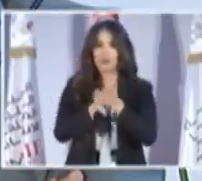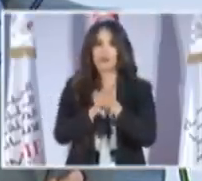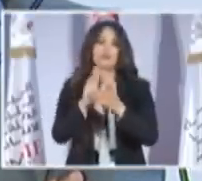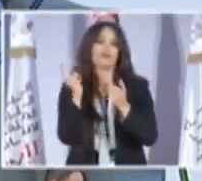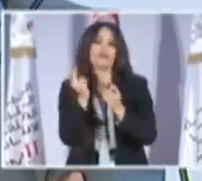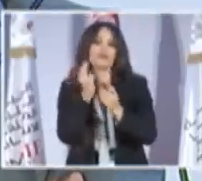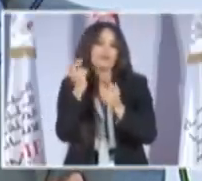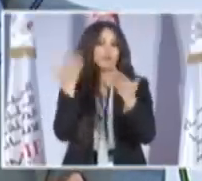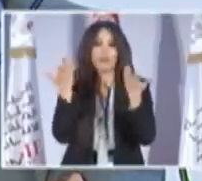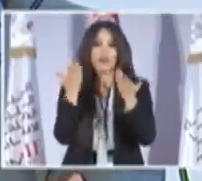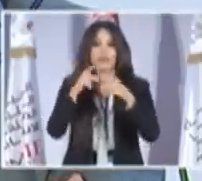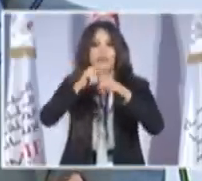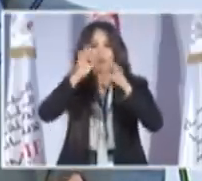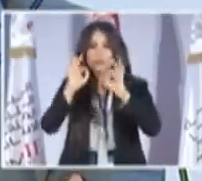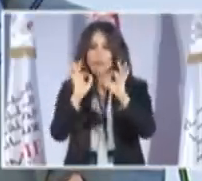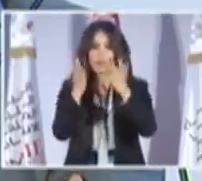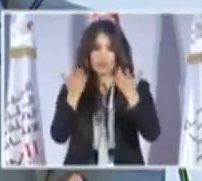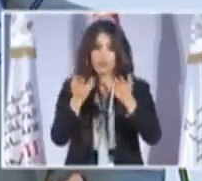وارده بالمره